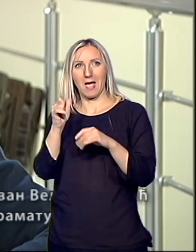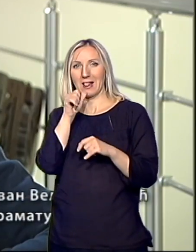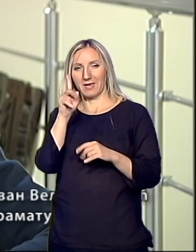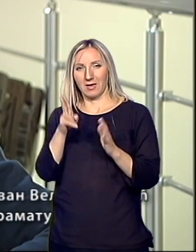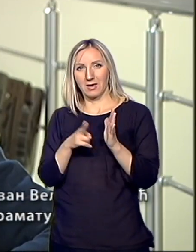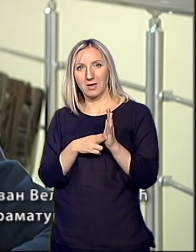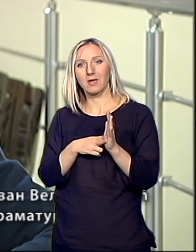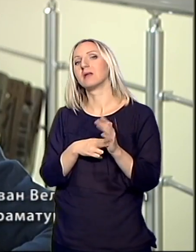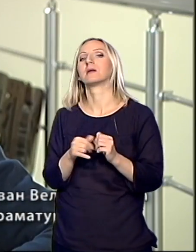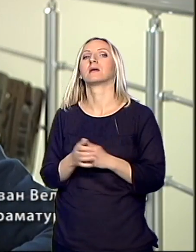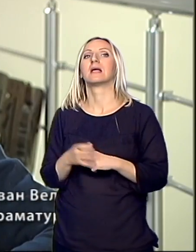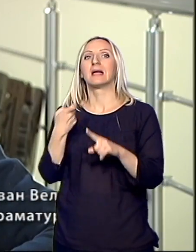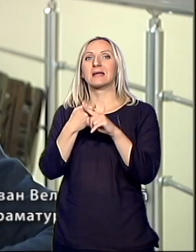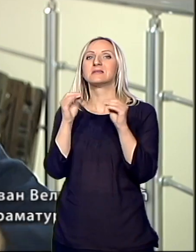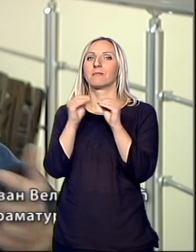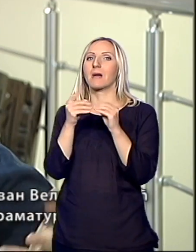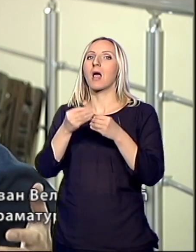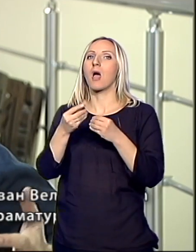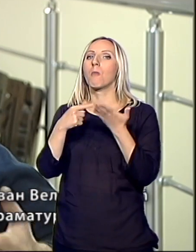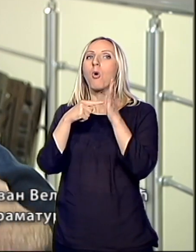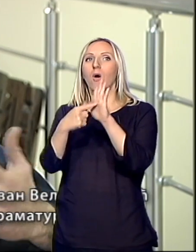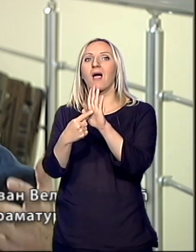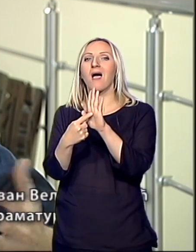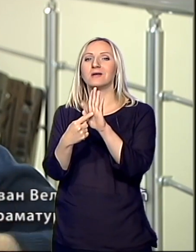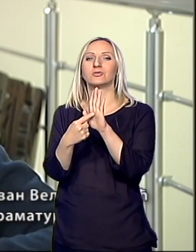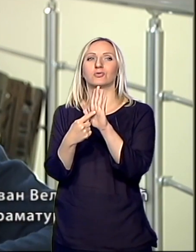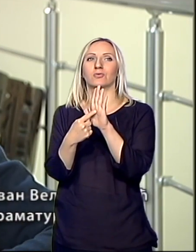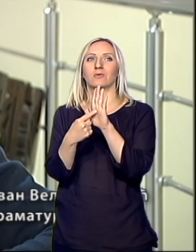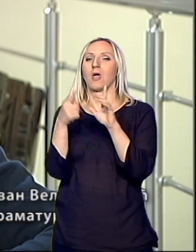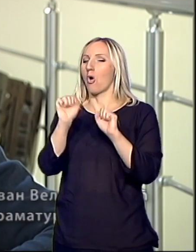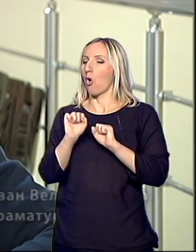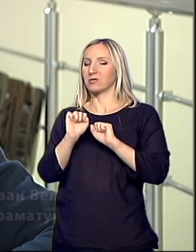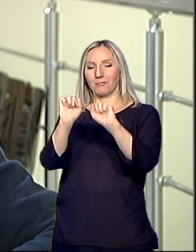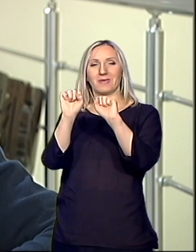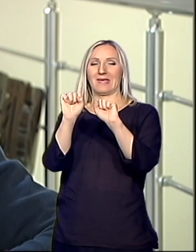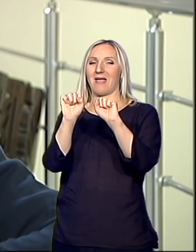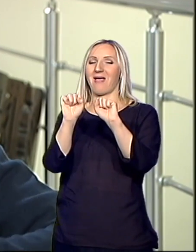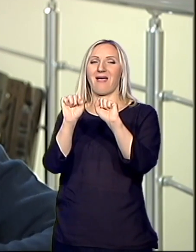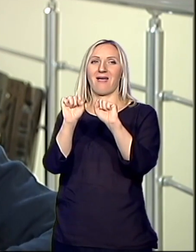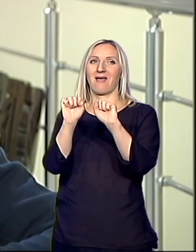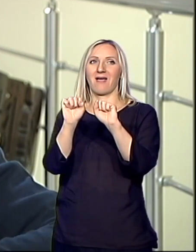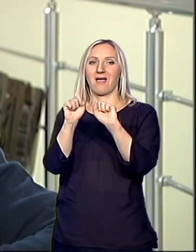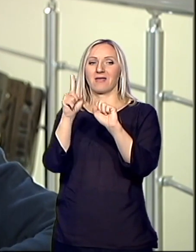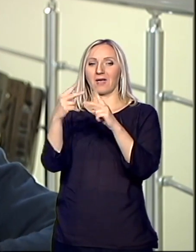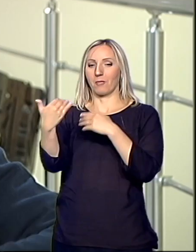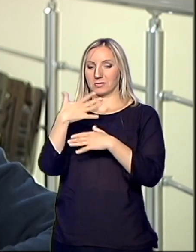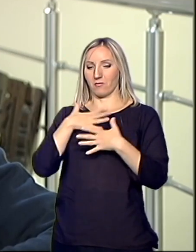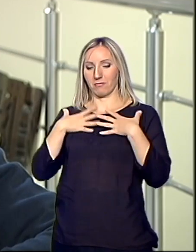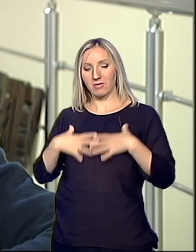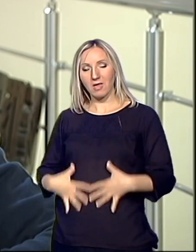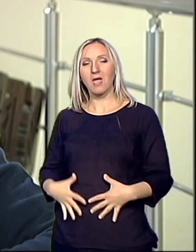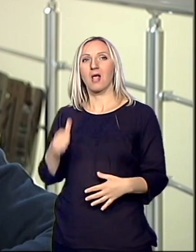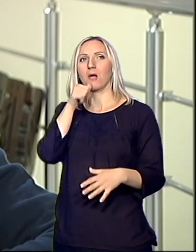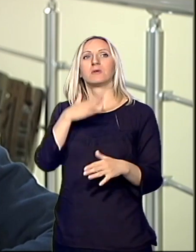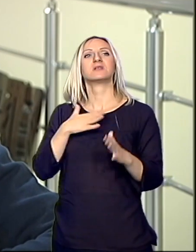Kristi Braun, dakle, pokazuje jedno odbijanje te vrste pristupa svom telu i